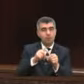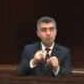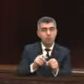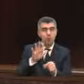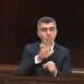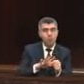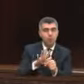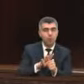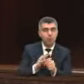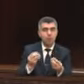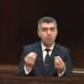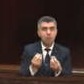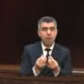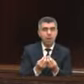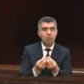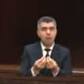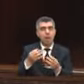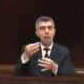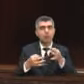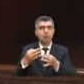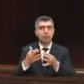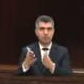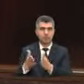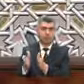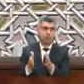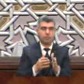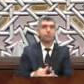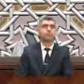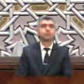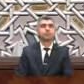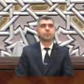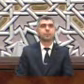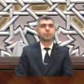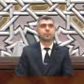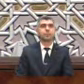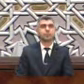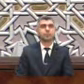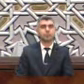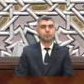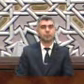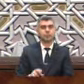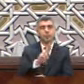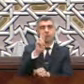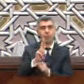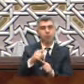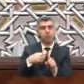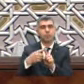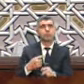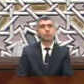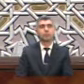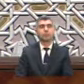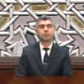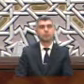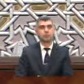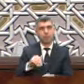من طرف كافه المتدخلين في منظومه العداله. شكرا. شكرا. تعقيب السيد النائب المحترم. فريق السيده